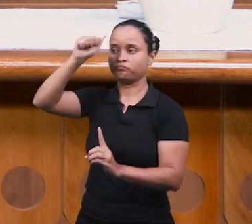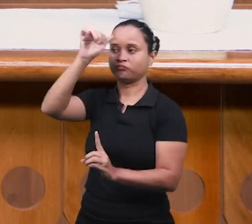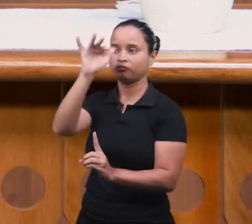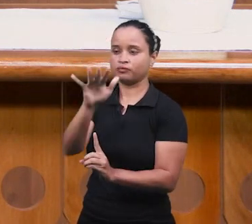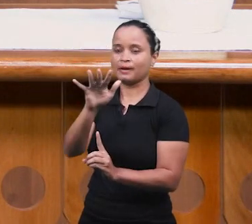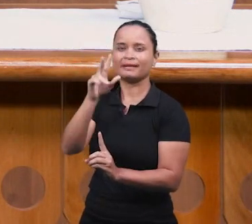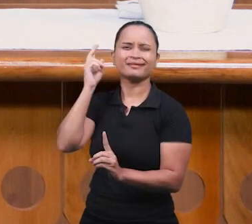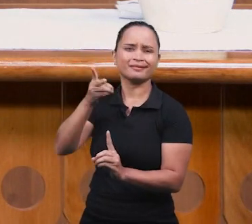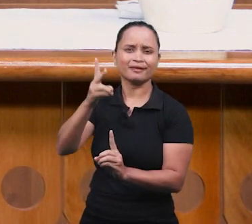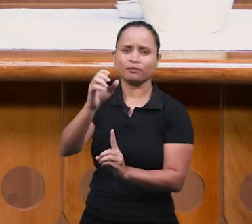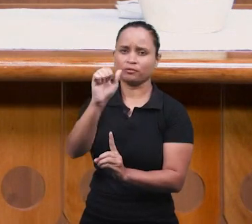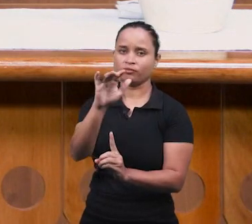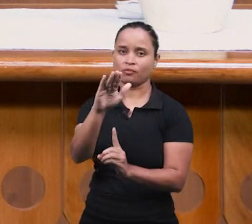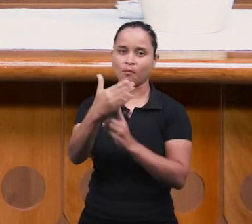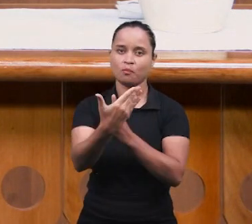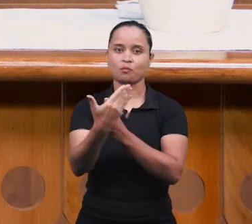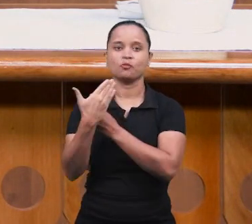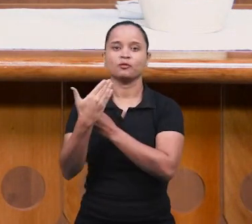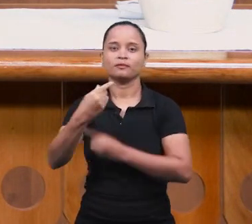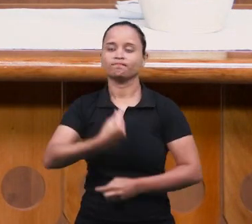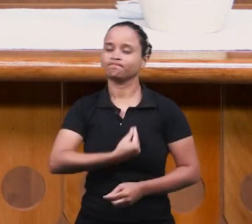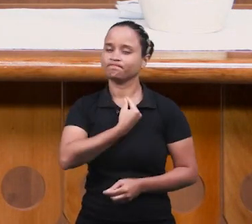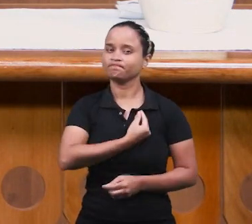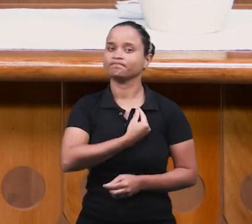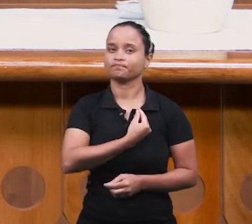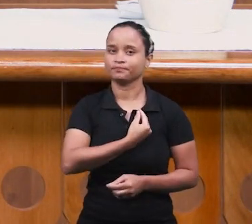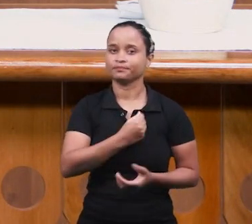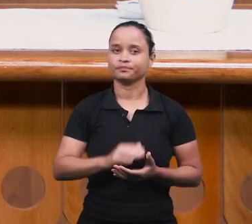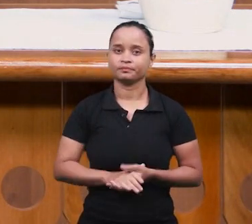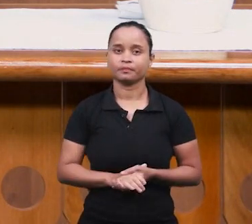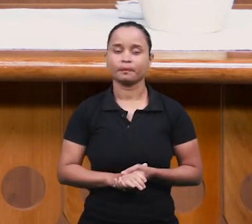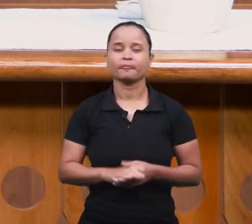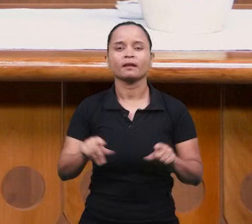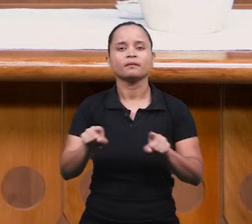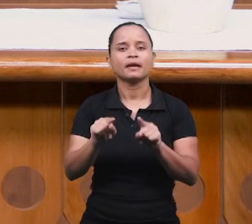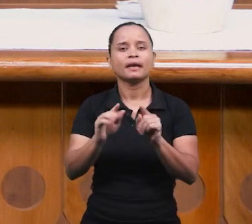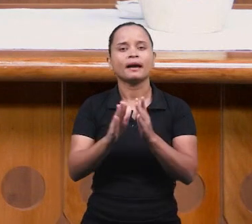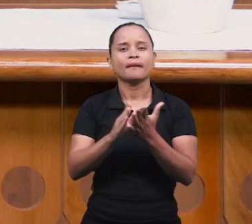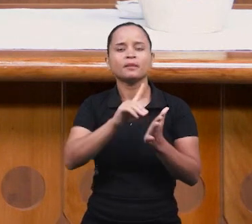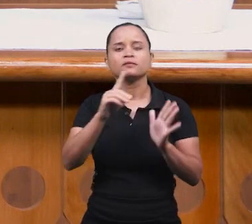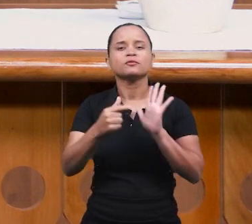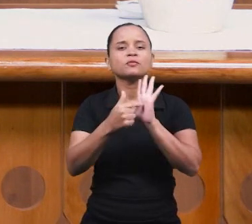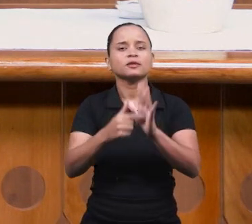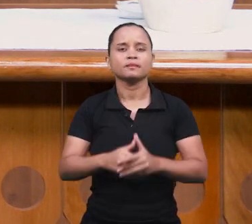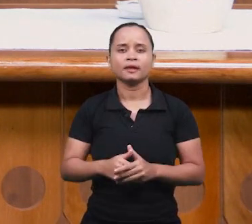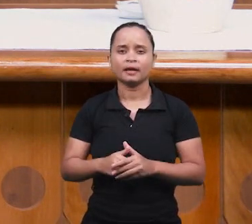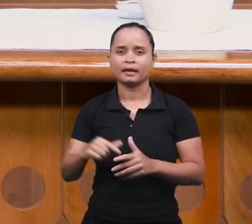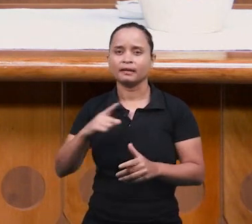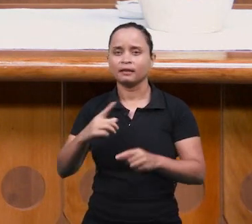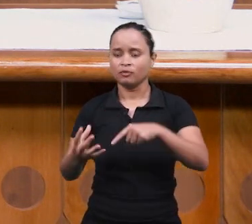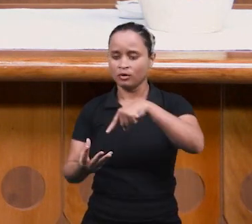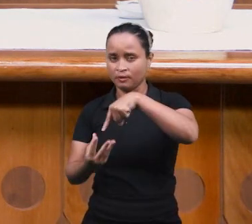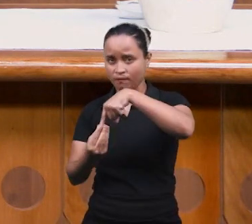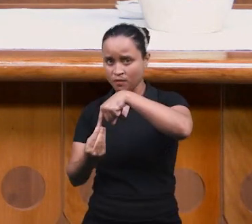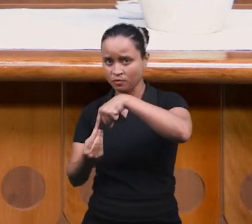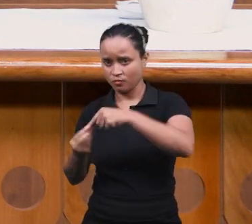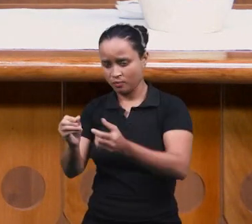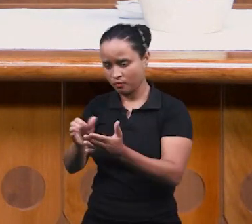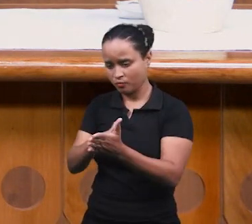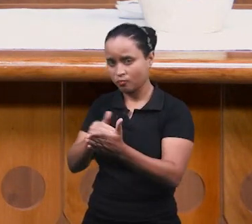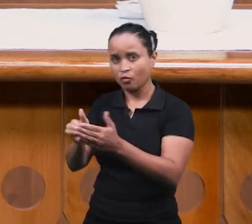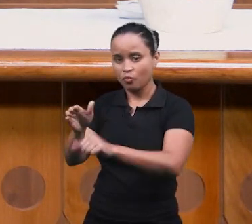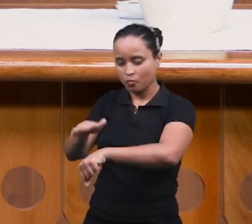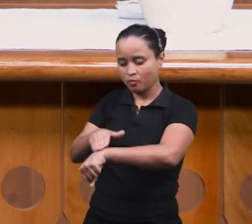Seigneur. Et maintenant, la parole nous dit qu'ils ont mis la pâte de figue sur la blessure et il l'a guéri.